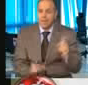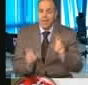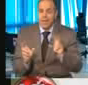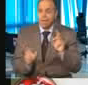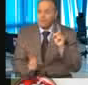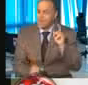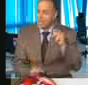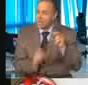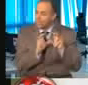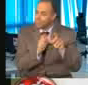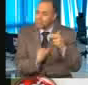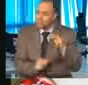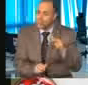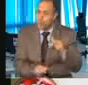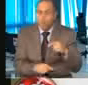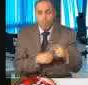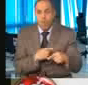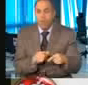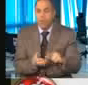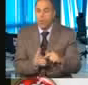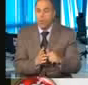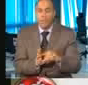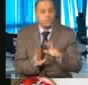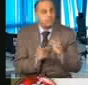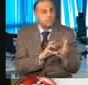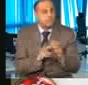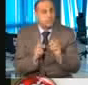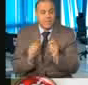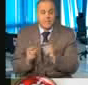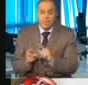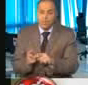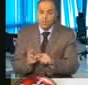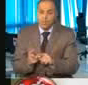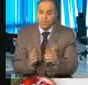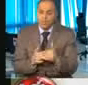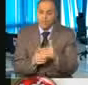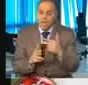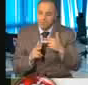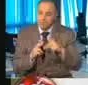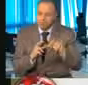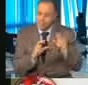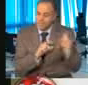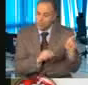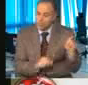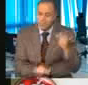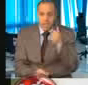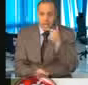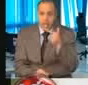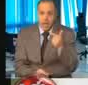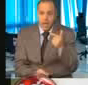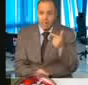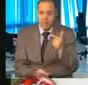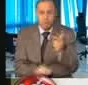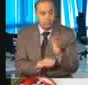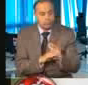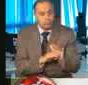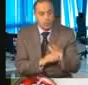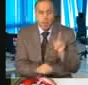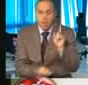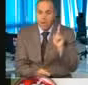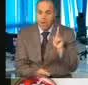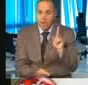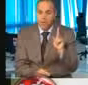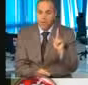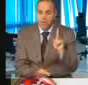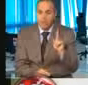السمعية والبصرية مواكبة لكل التحولات التي يشهدها القطاع السمعي والبصري من نواحي المضامين وكذلك من